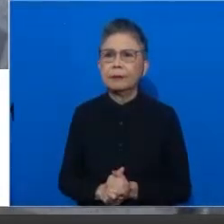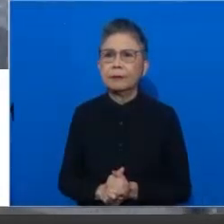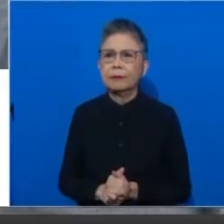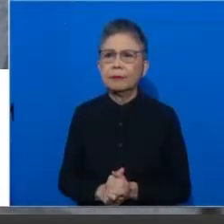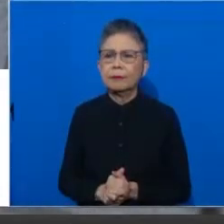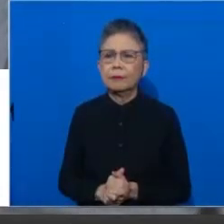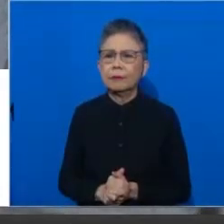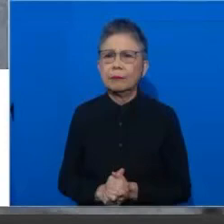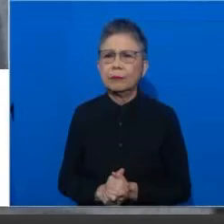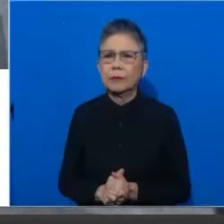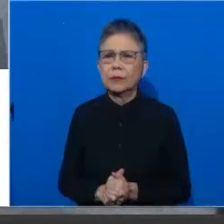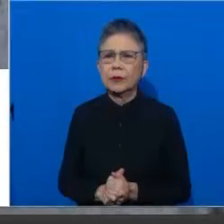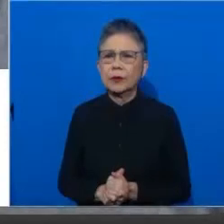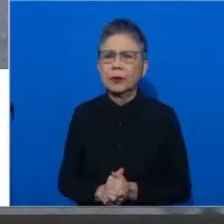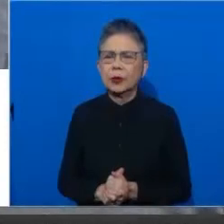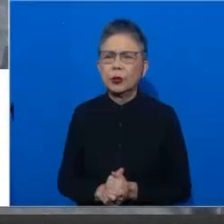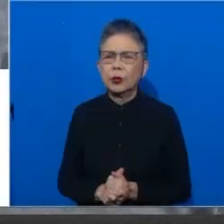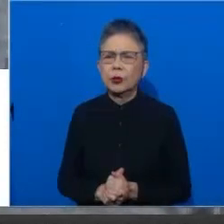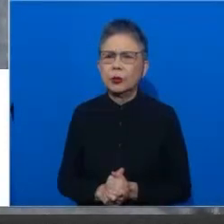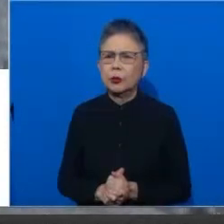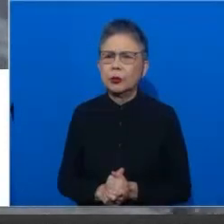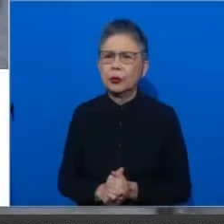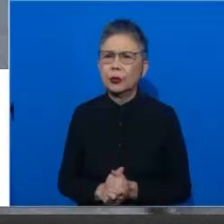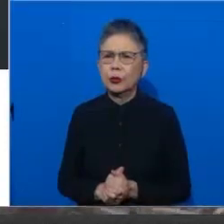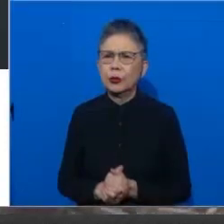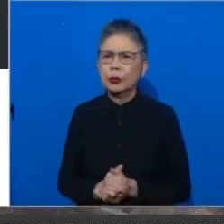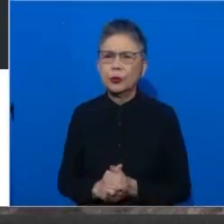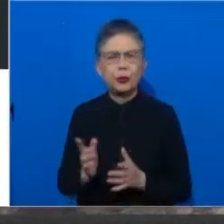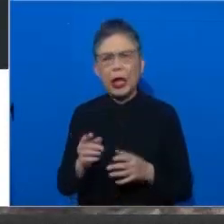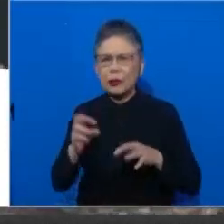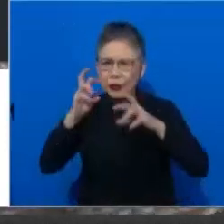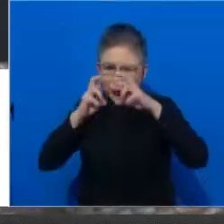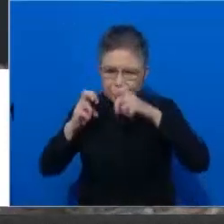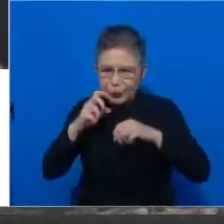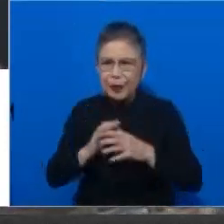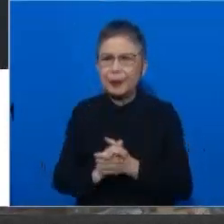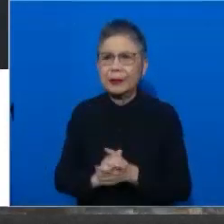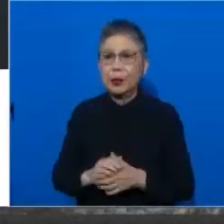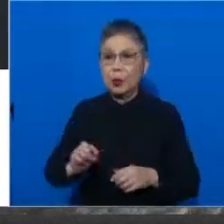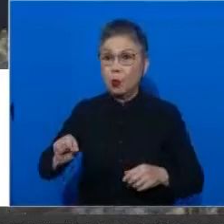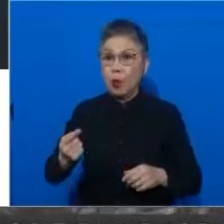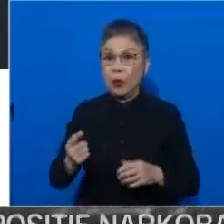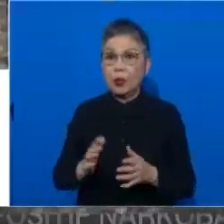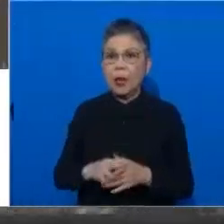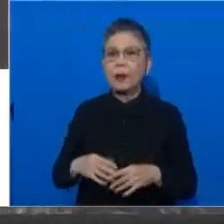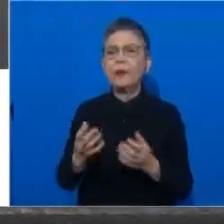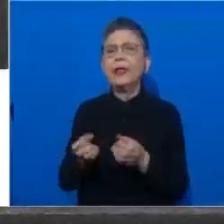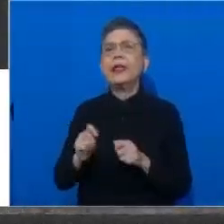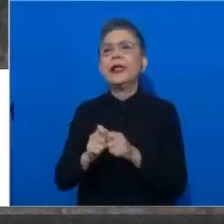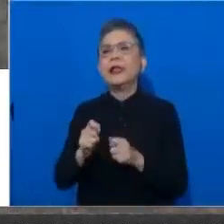merupakan tebu-tebu pilihan, khususnya di gula merah. Gitu. Pada awal usahanya, ia hanya mampu